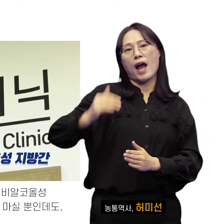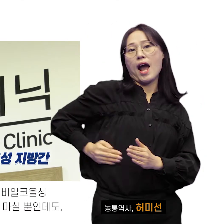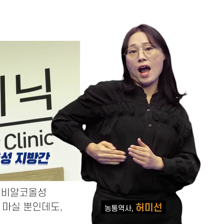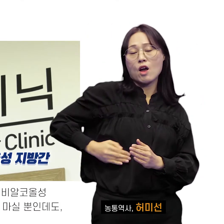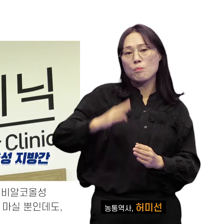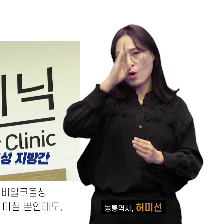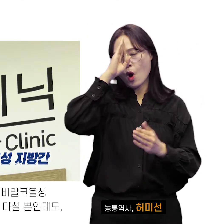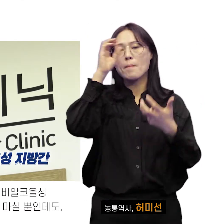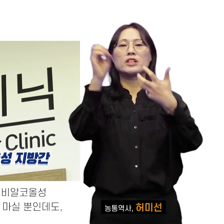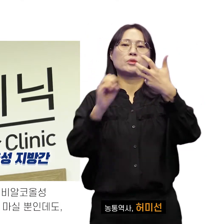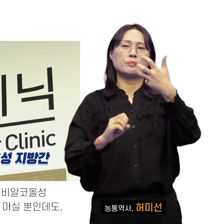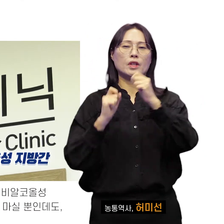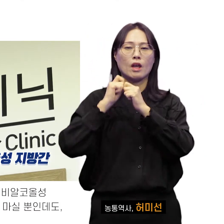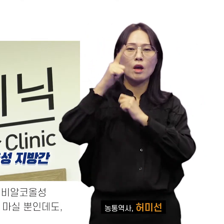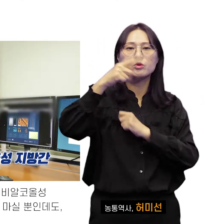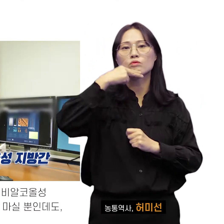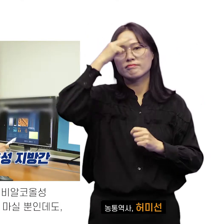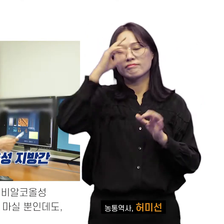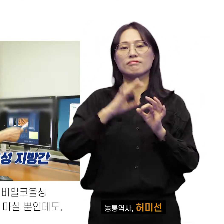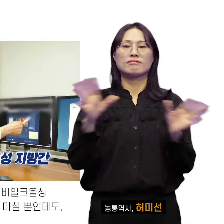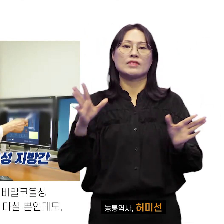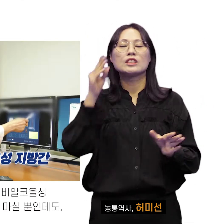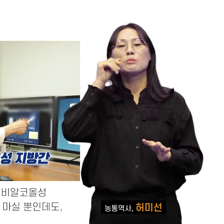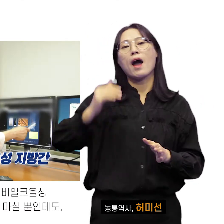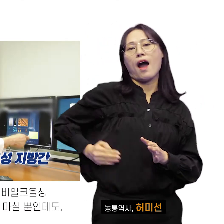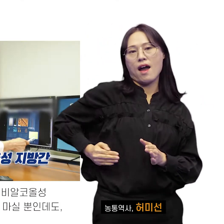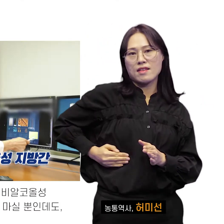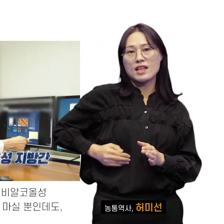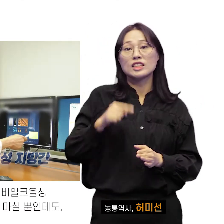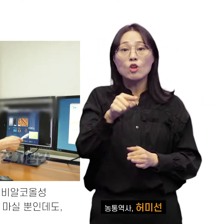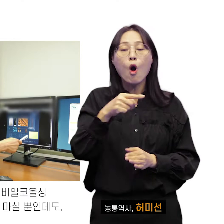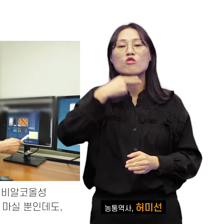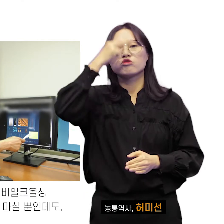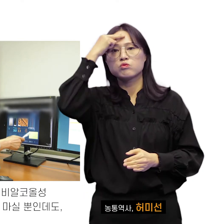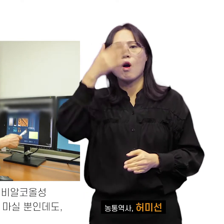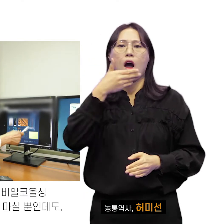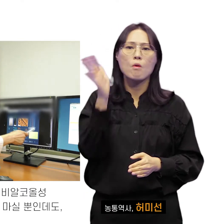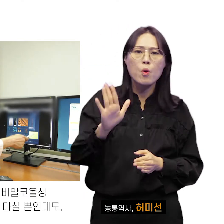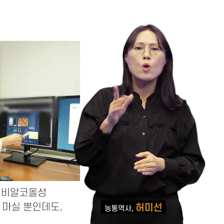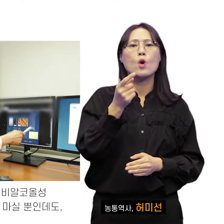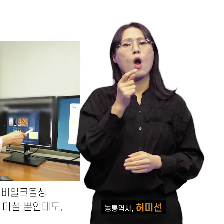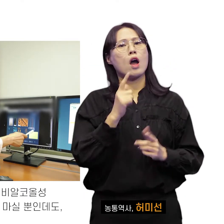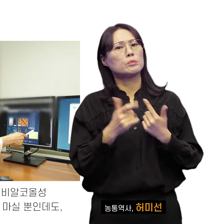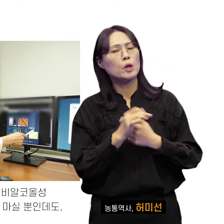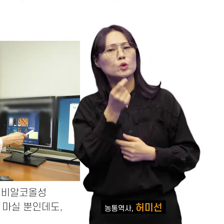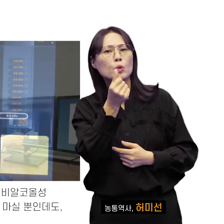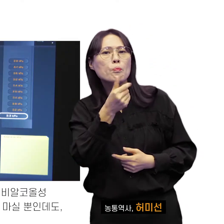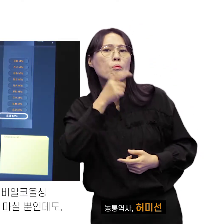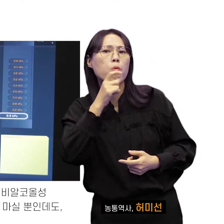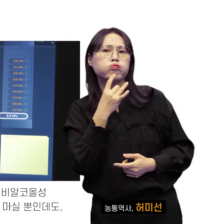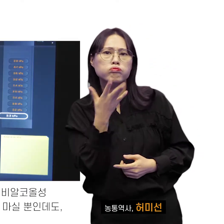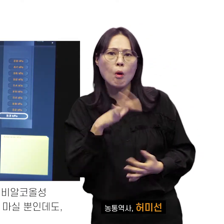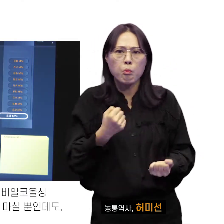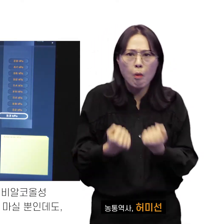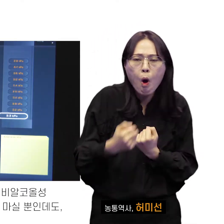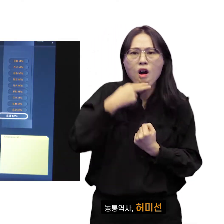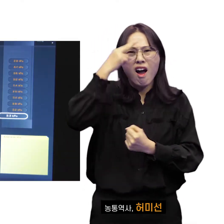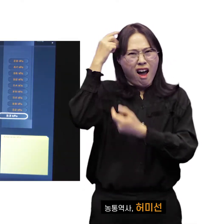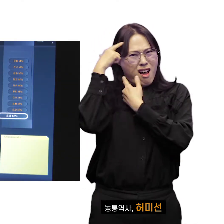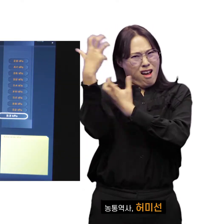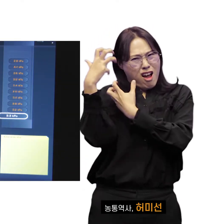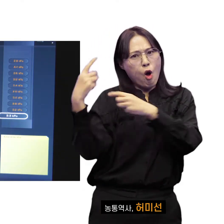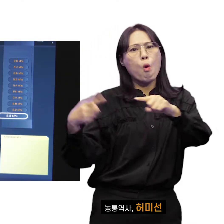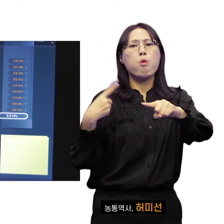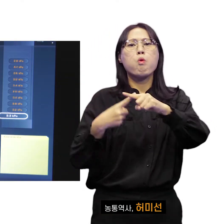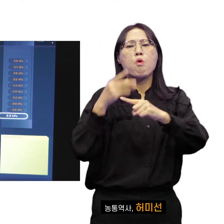전체 지방간의 80%가량을 차지하는 비알코올성 지방간은 술을 마시지 않거나 소량만 마실 뿐인데도